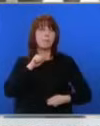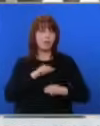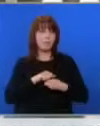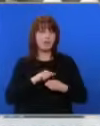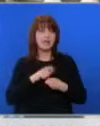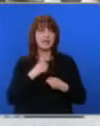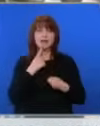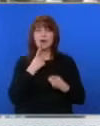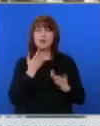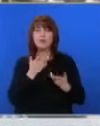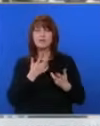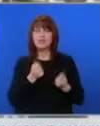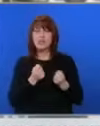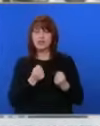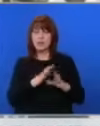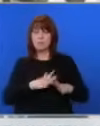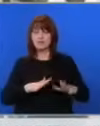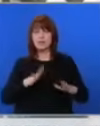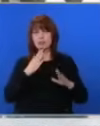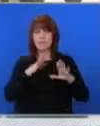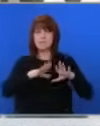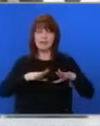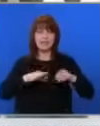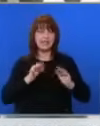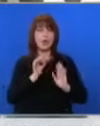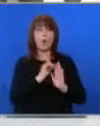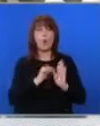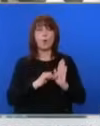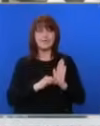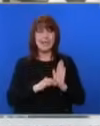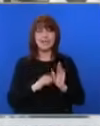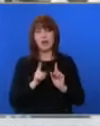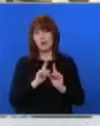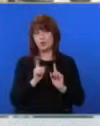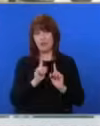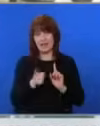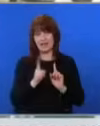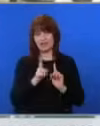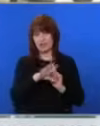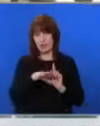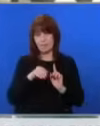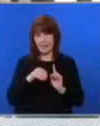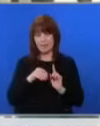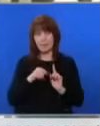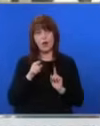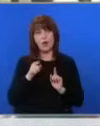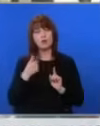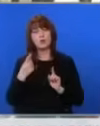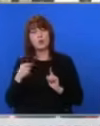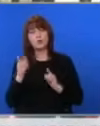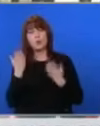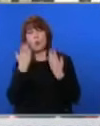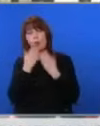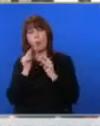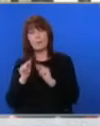на обстоятелството, че са признати оценки, които не е трябвало да бъдат признавани от друго обучение,